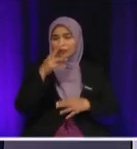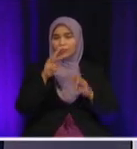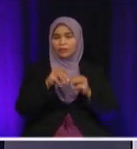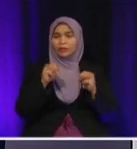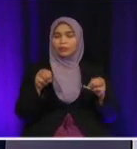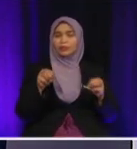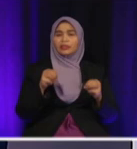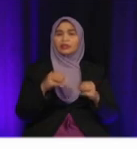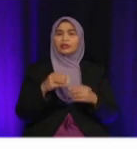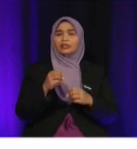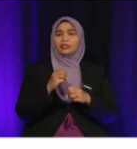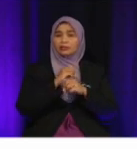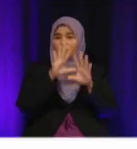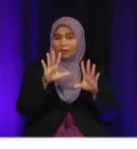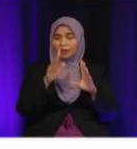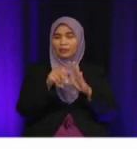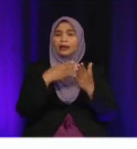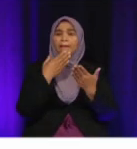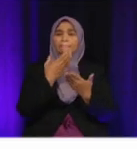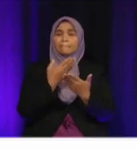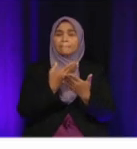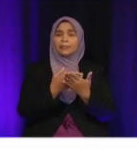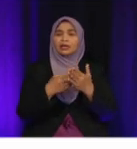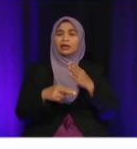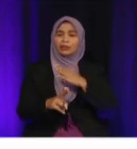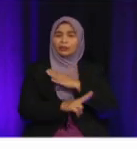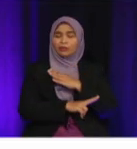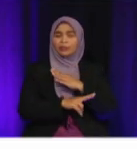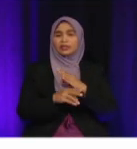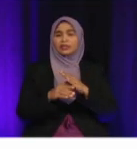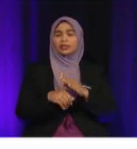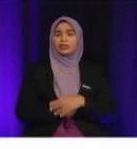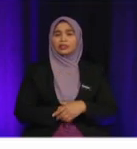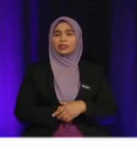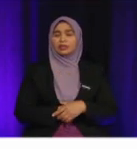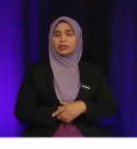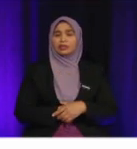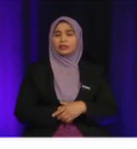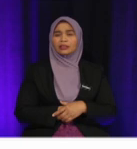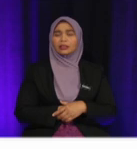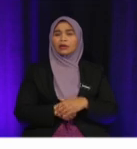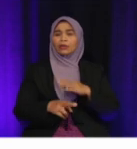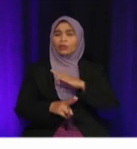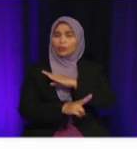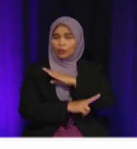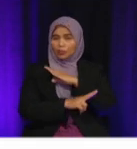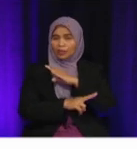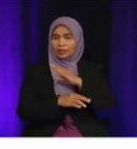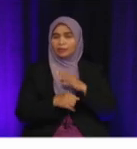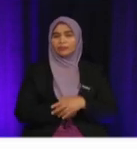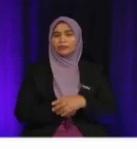Okey. Terangkan kebaikan. Hukuman jenayah di dalam Islam. Apakah kebaikan yang anda